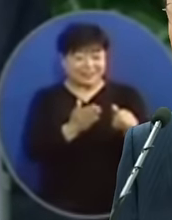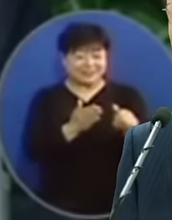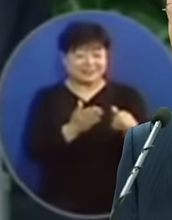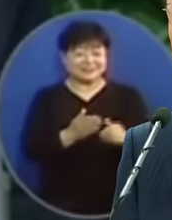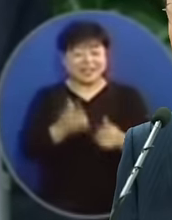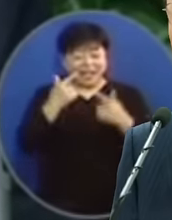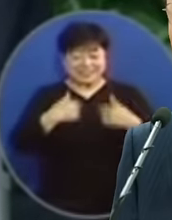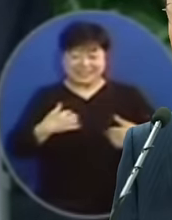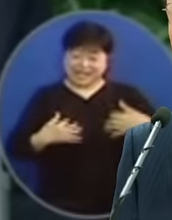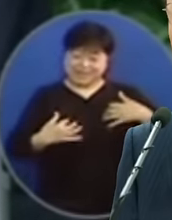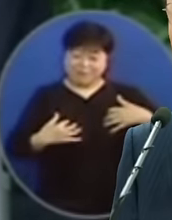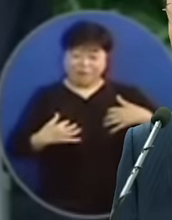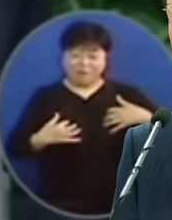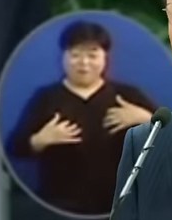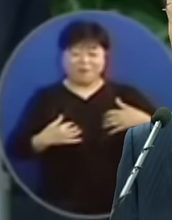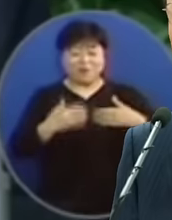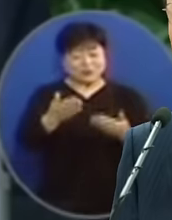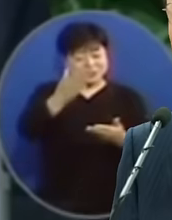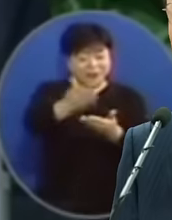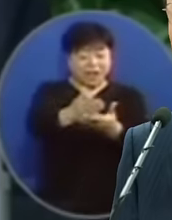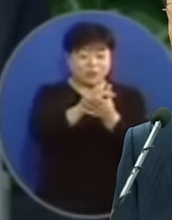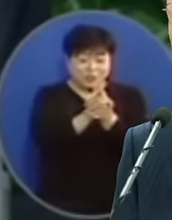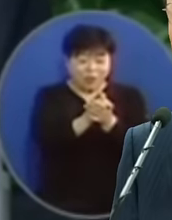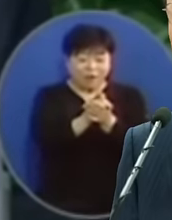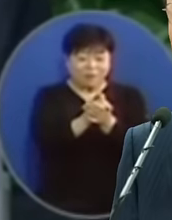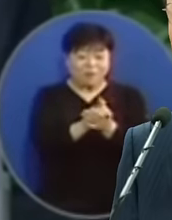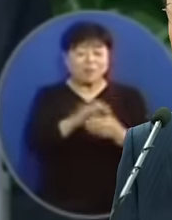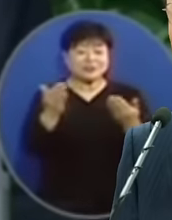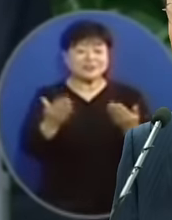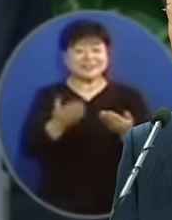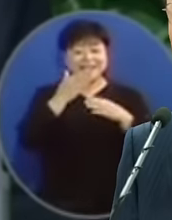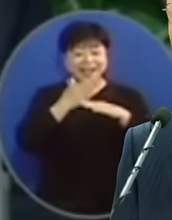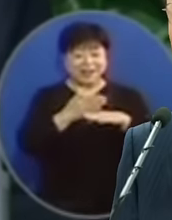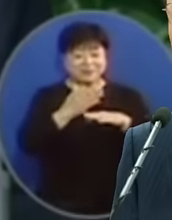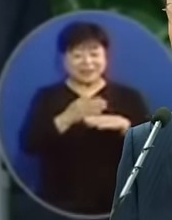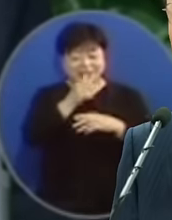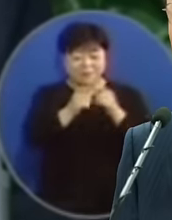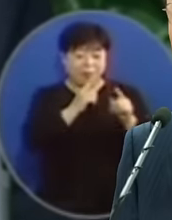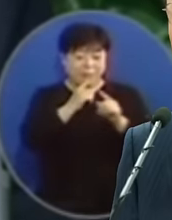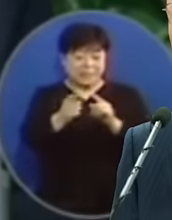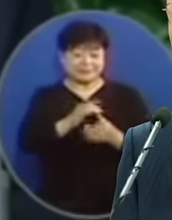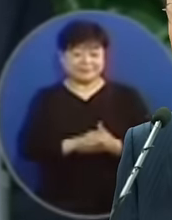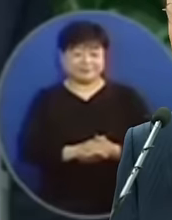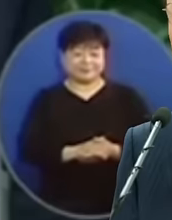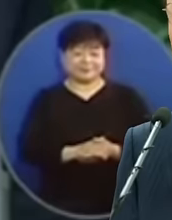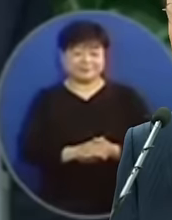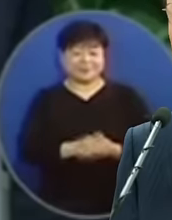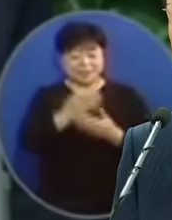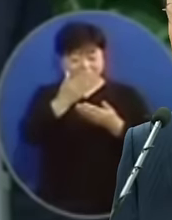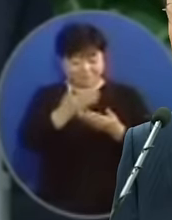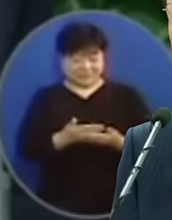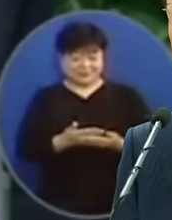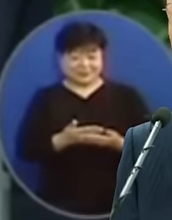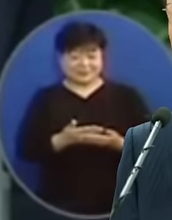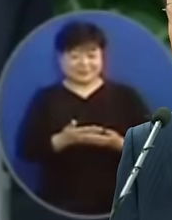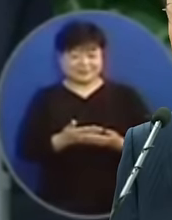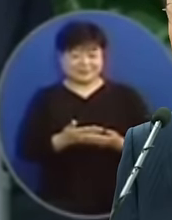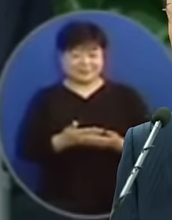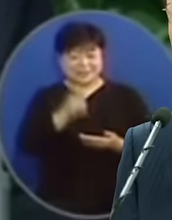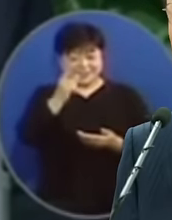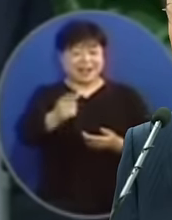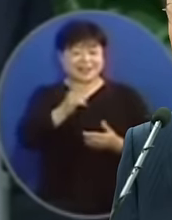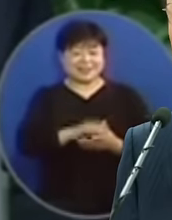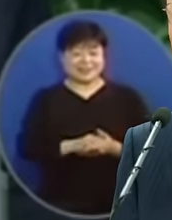우리가 항상 기뻐하고 쉬지 말고 기도하고 범사에 감사하라는 하나님의 말씀을 받아들여서